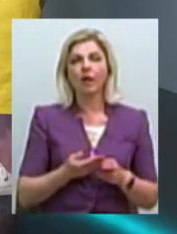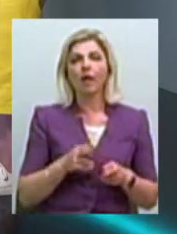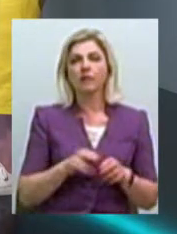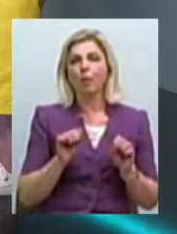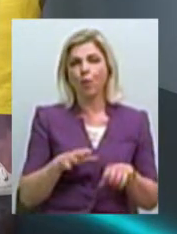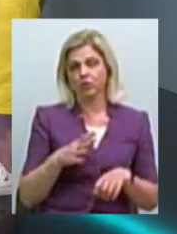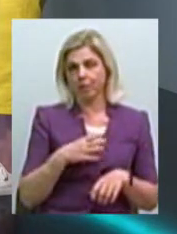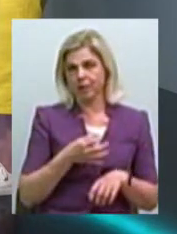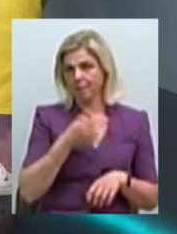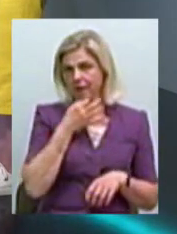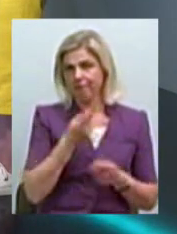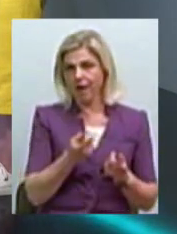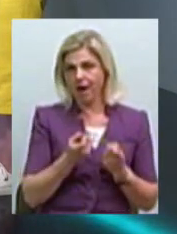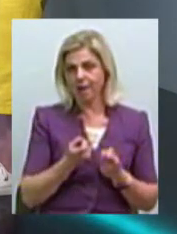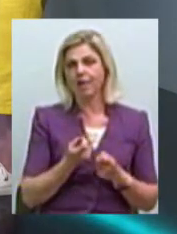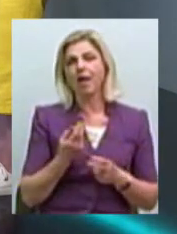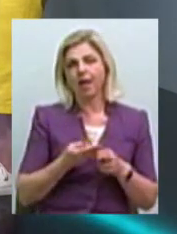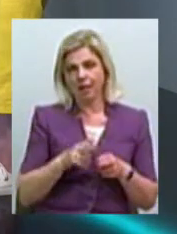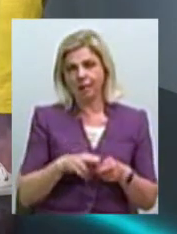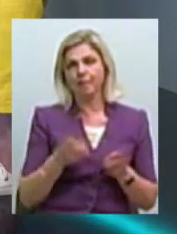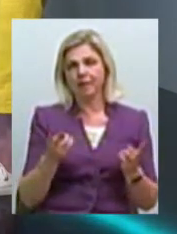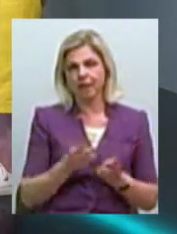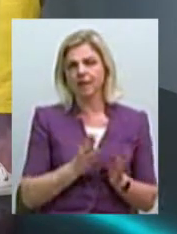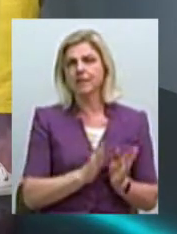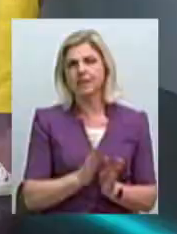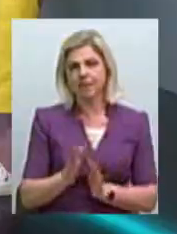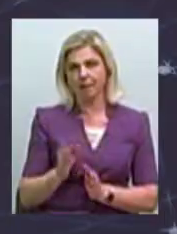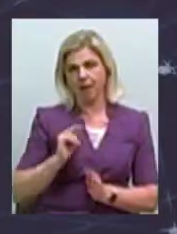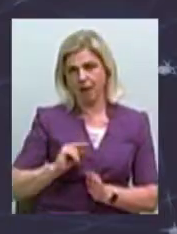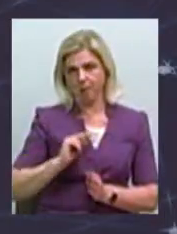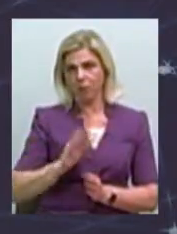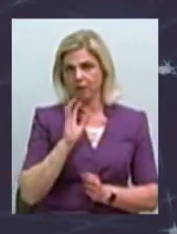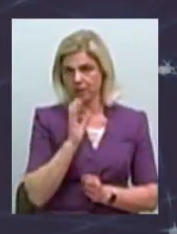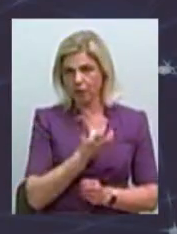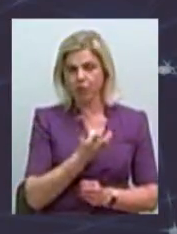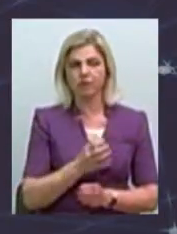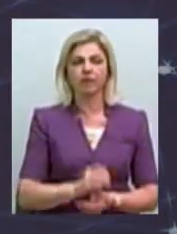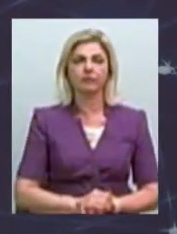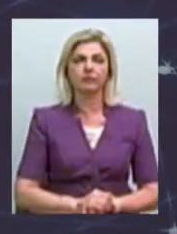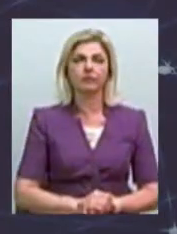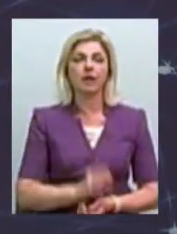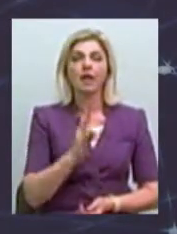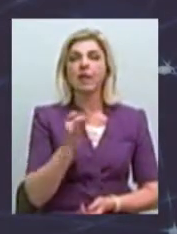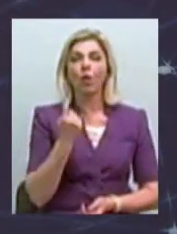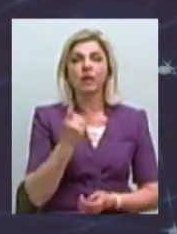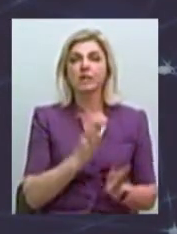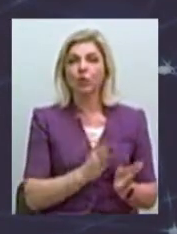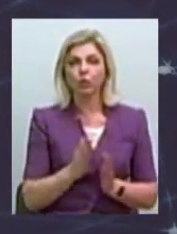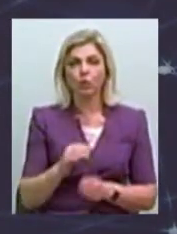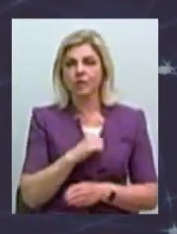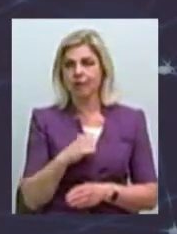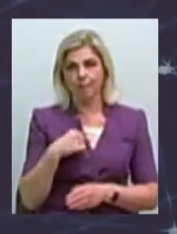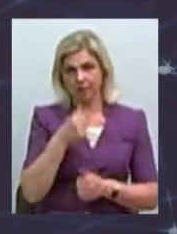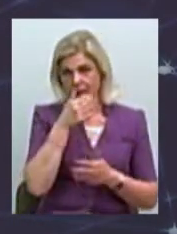быть привлекательным. Над этим нужно серьезно, системно работать. И, конечно же, ни одна структура, она сама не может.